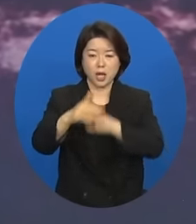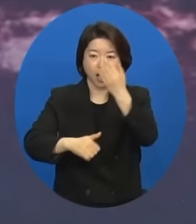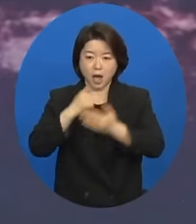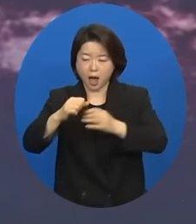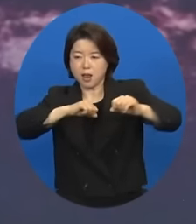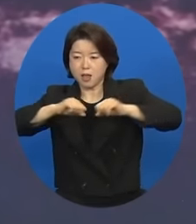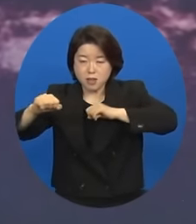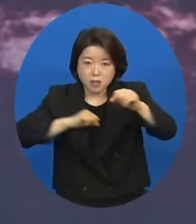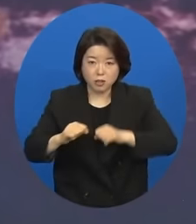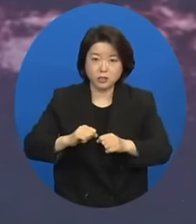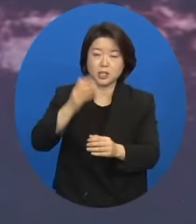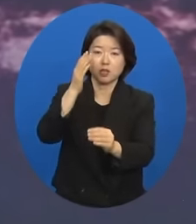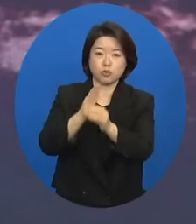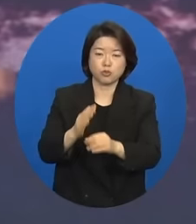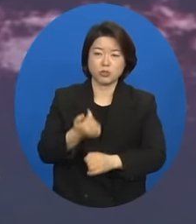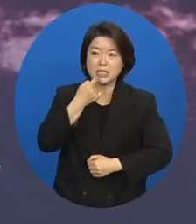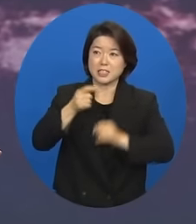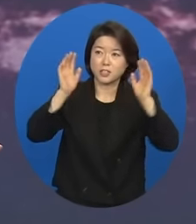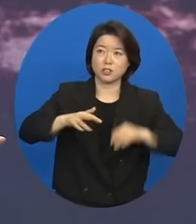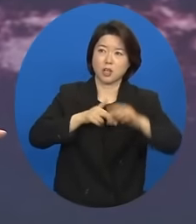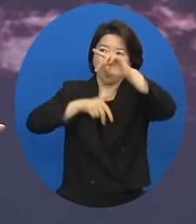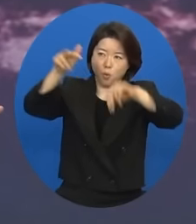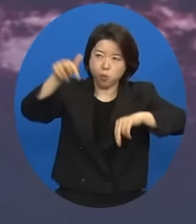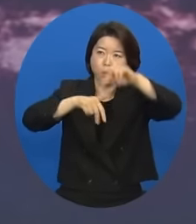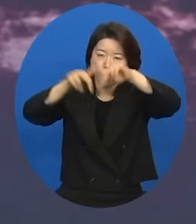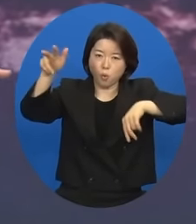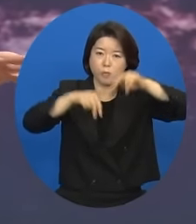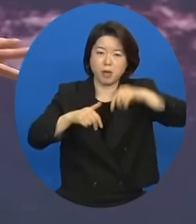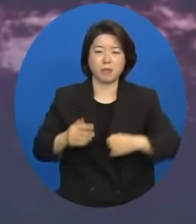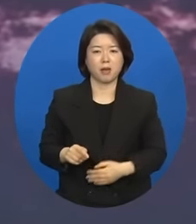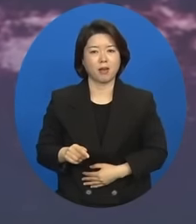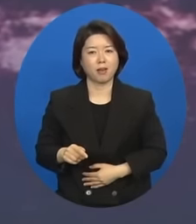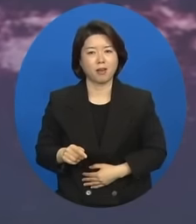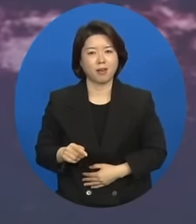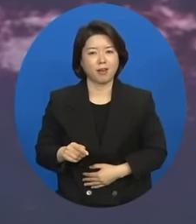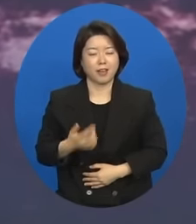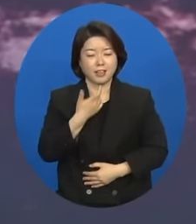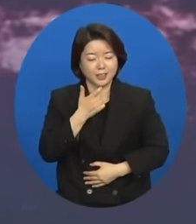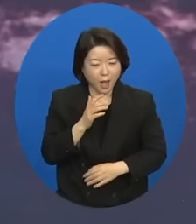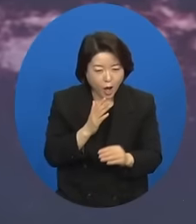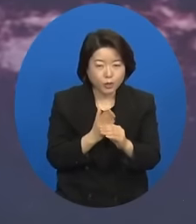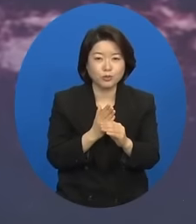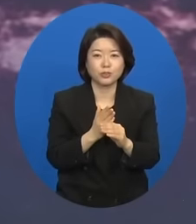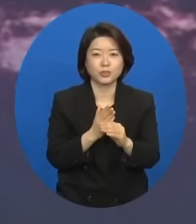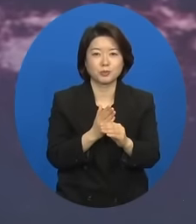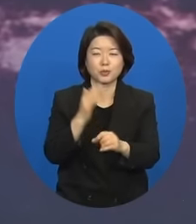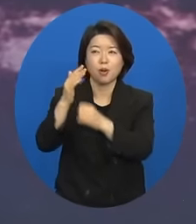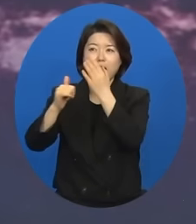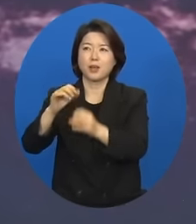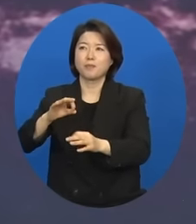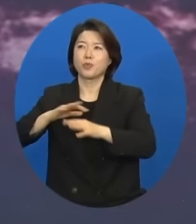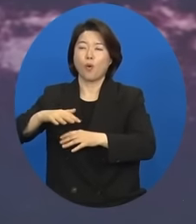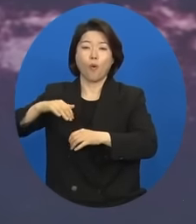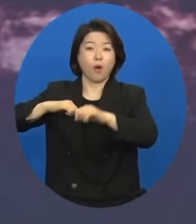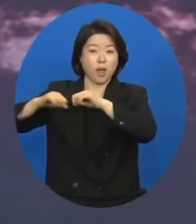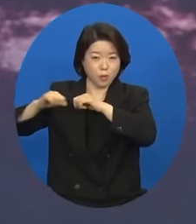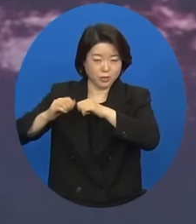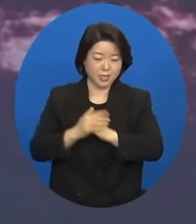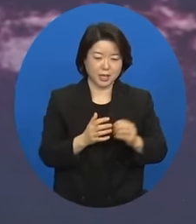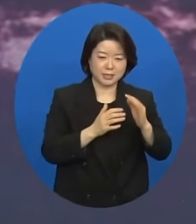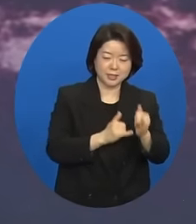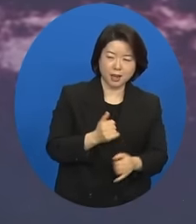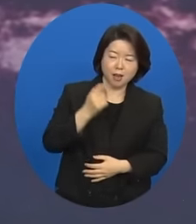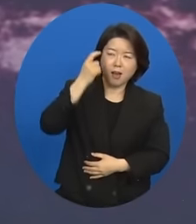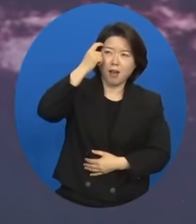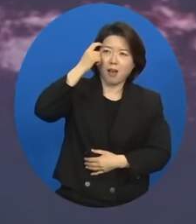막 일어나고 있어 천사들이 오르락 내려가면서 야곱을 중심으로 하나님의 놀라운 역사 인간으로서는